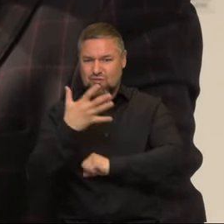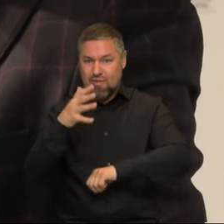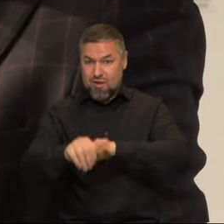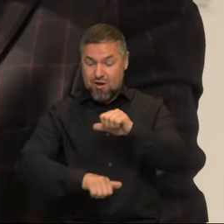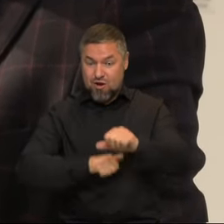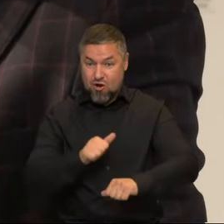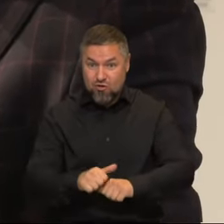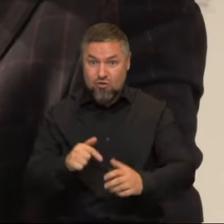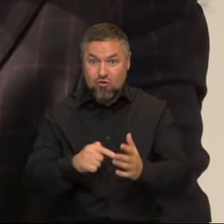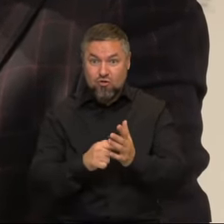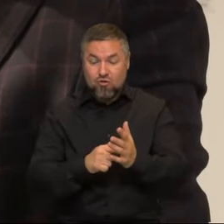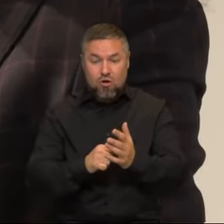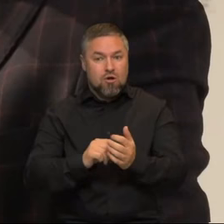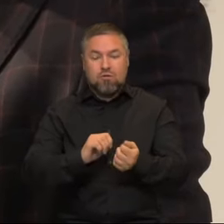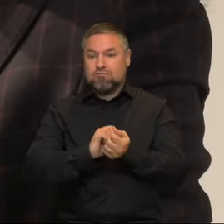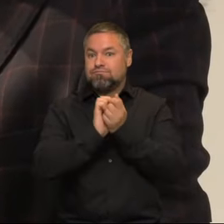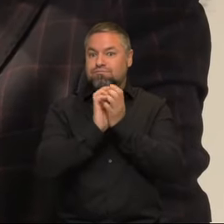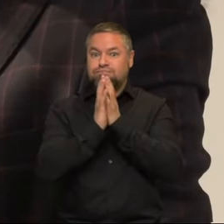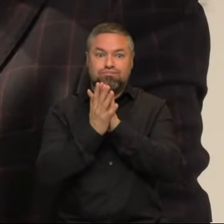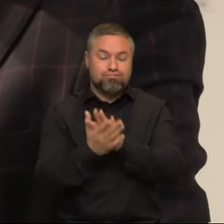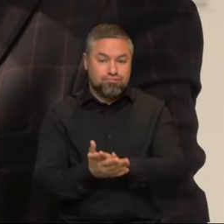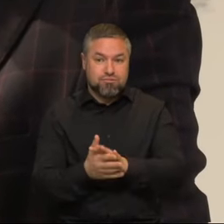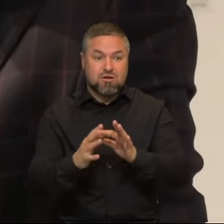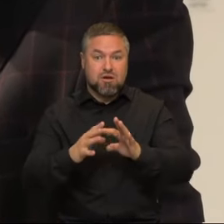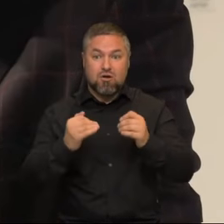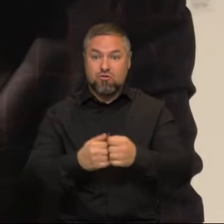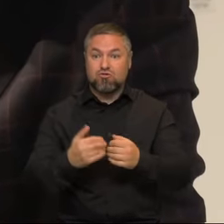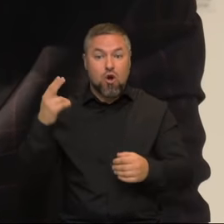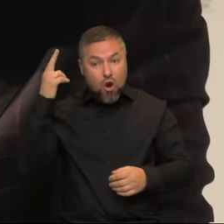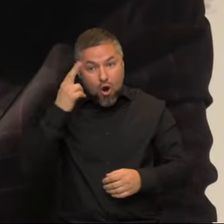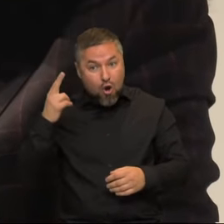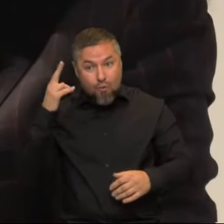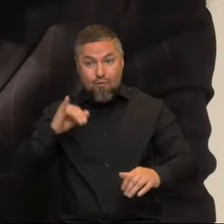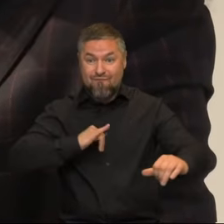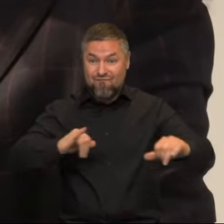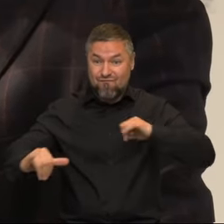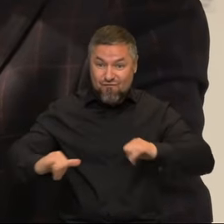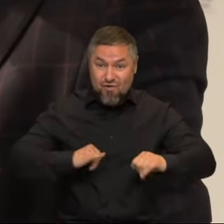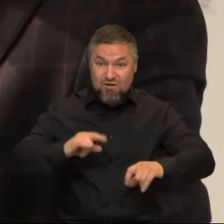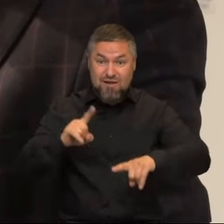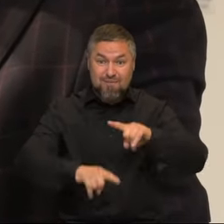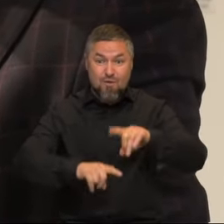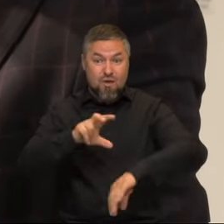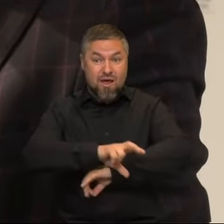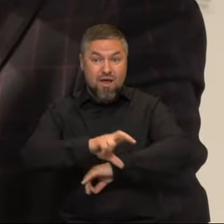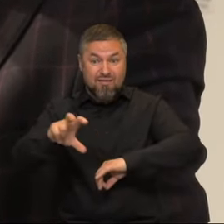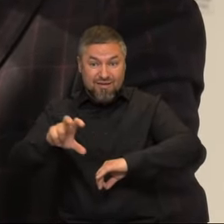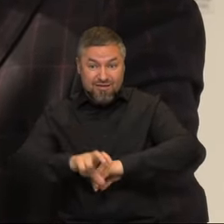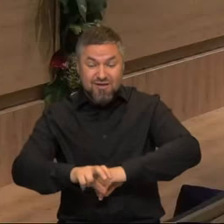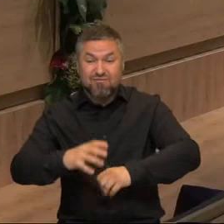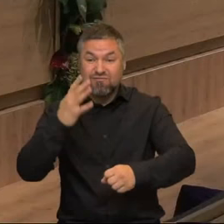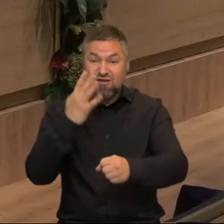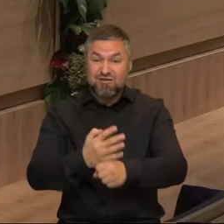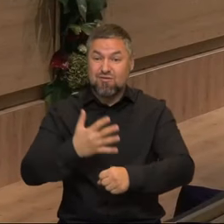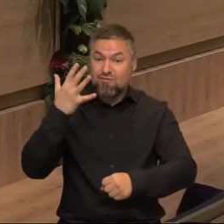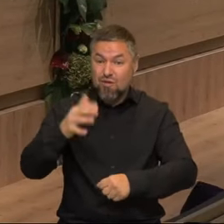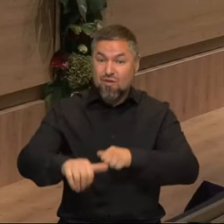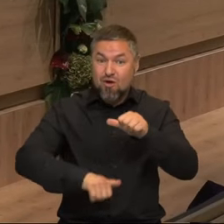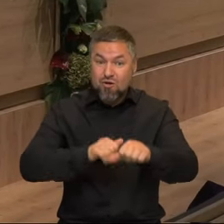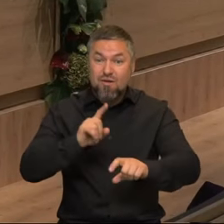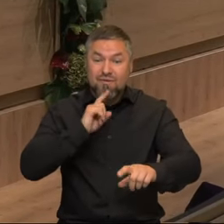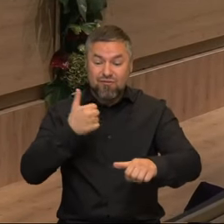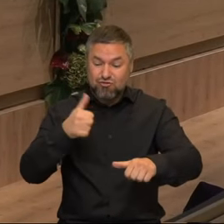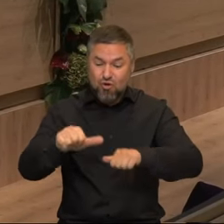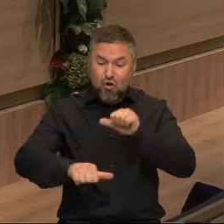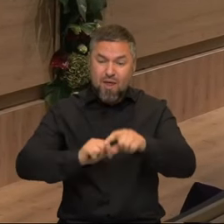1865 rok. To jest przewrotnością losu, że dopiero komunistyczne władze Politechnikę w 1945 roku, prawie